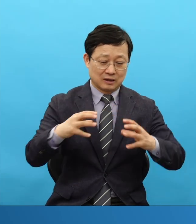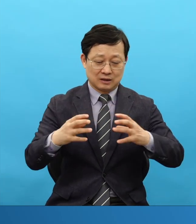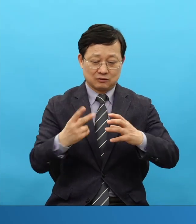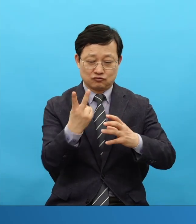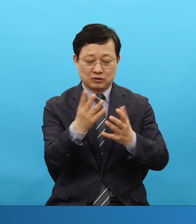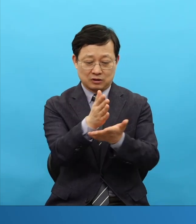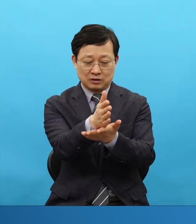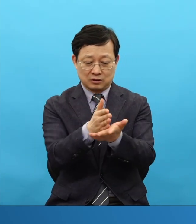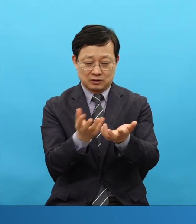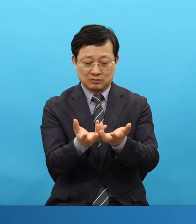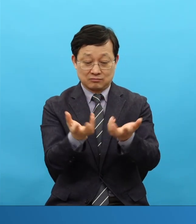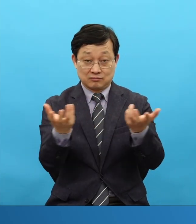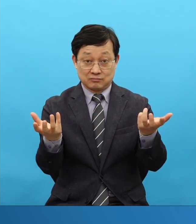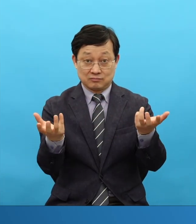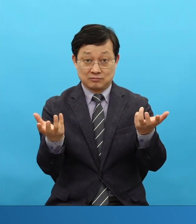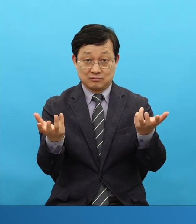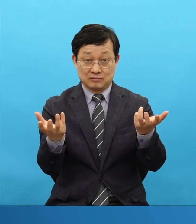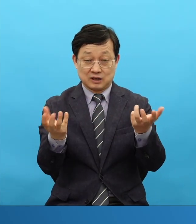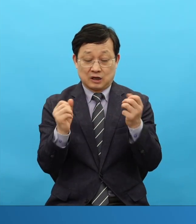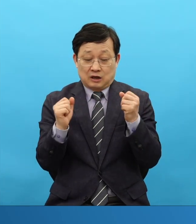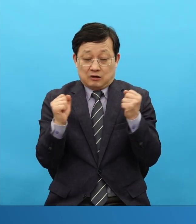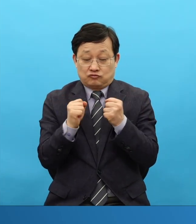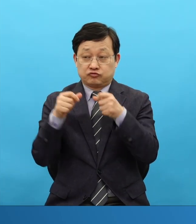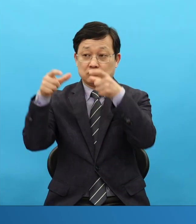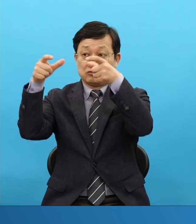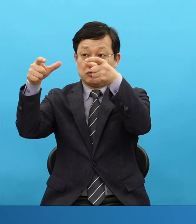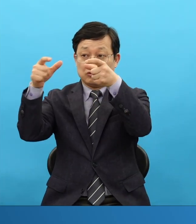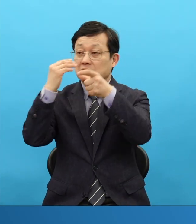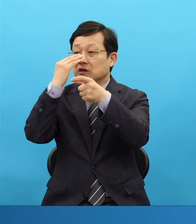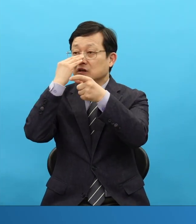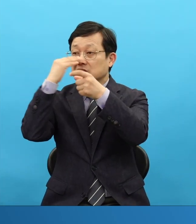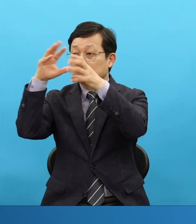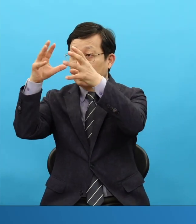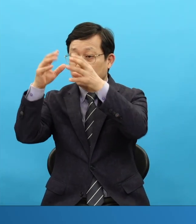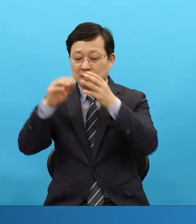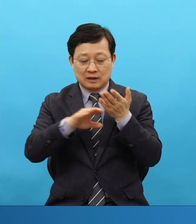나눠지는데 이스라엘의 수도가 사마리아란